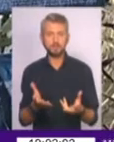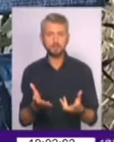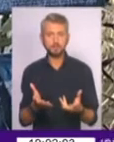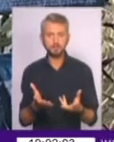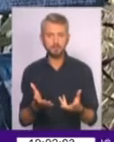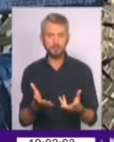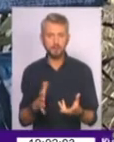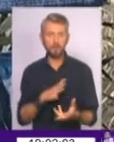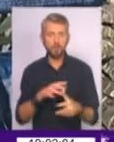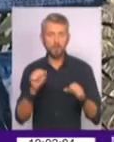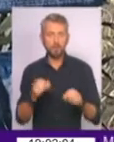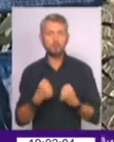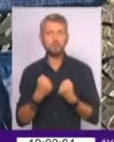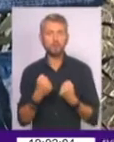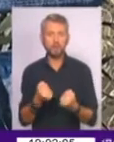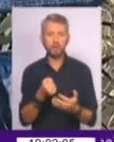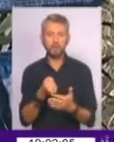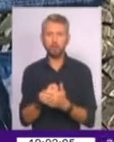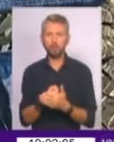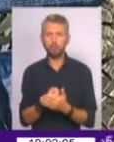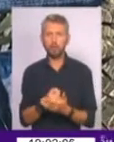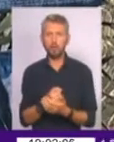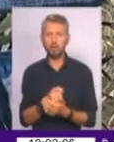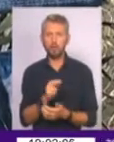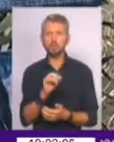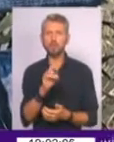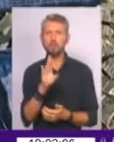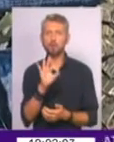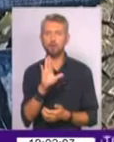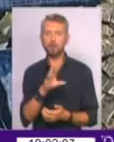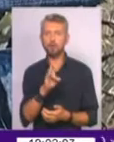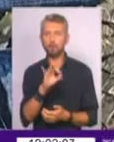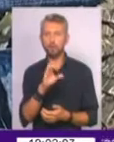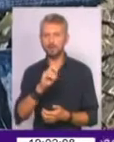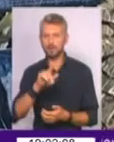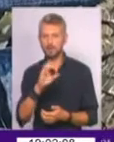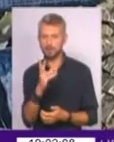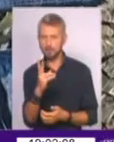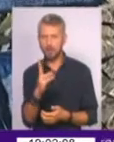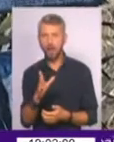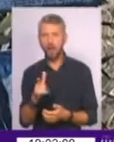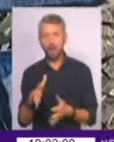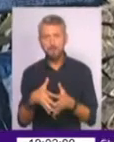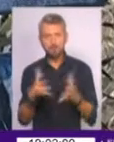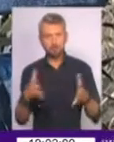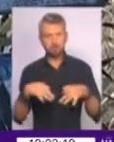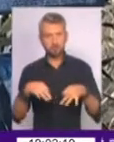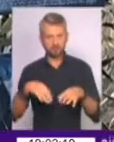так була можливість доїхати до Червоносільська. Більші машини попали